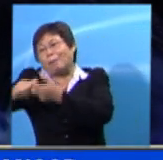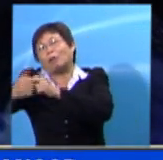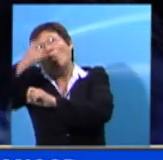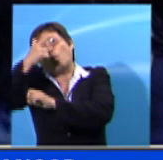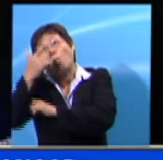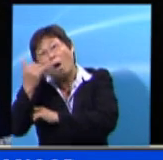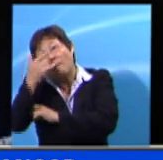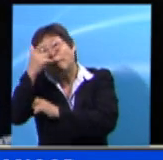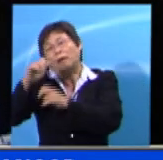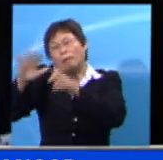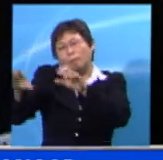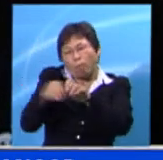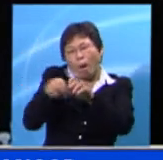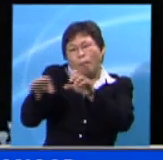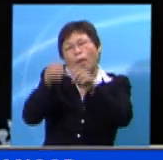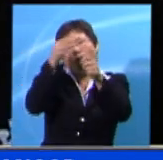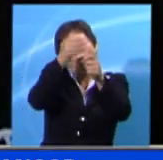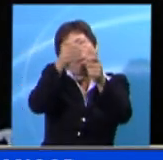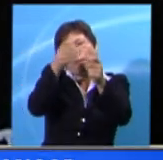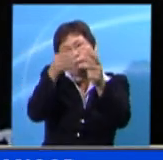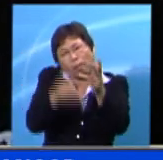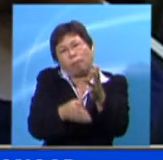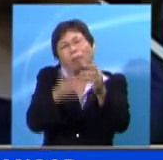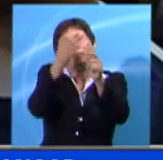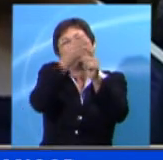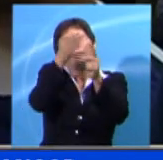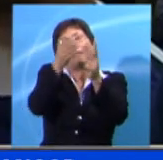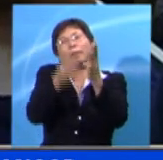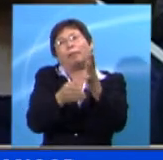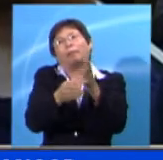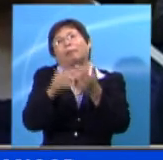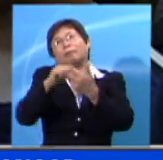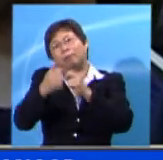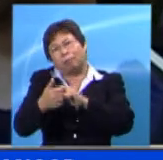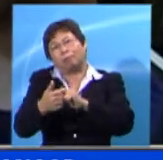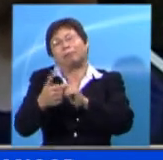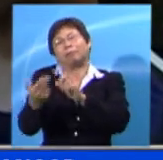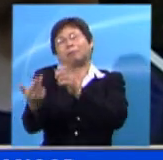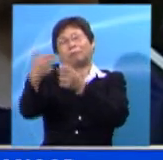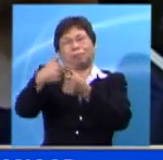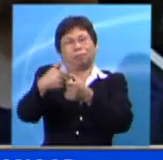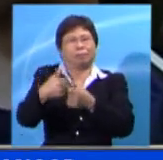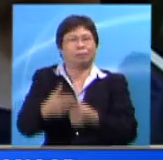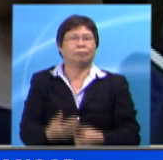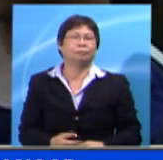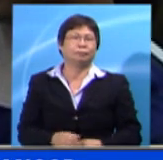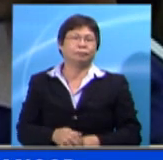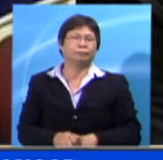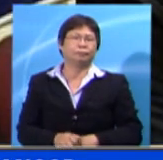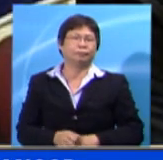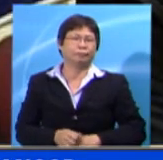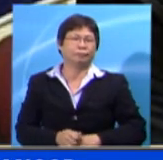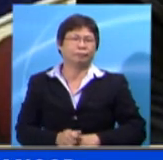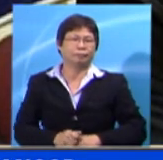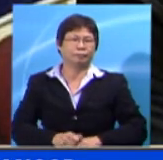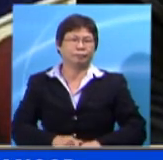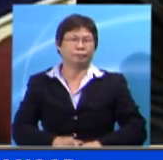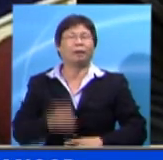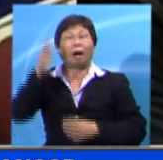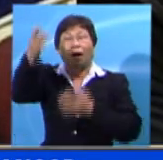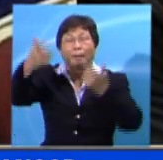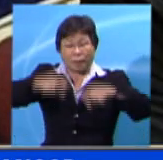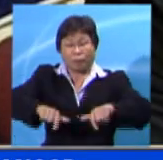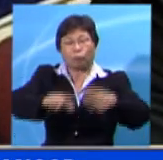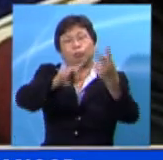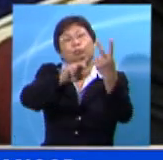melibatkan beberapa aspek saya yang diam akan berlaku